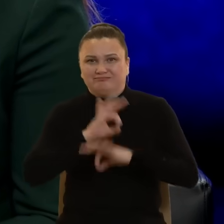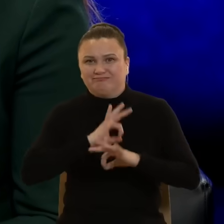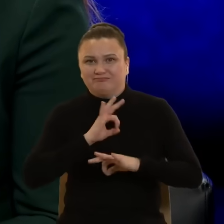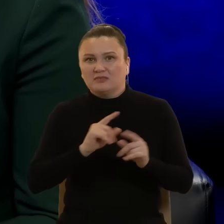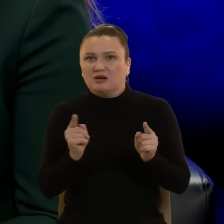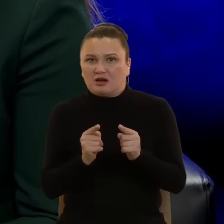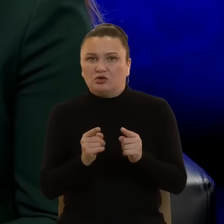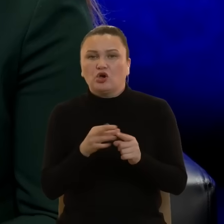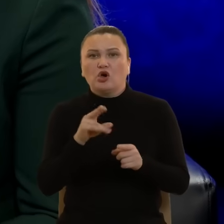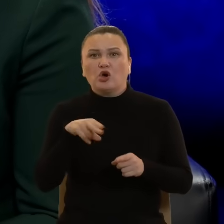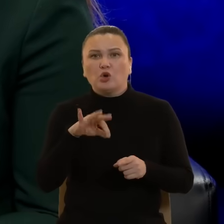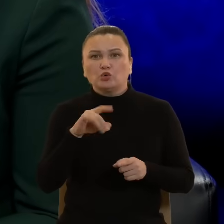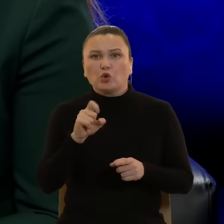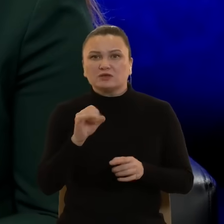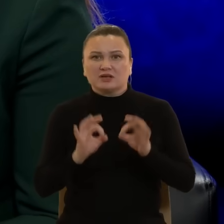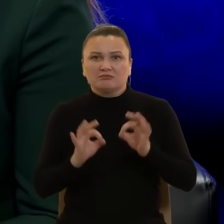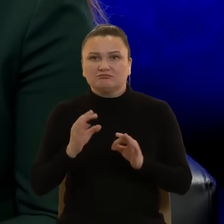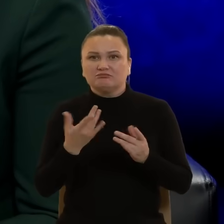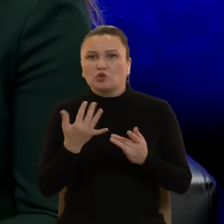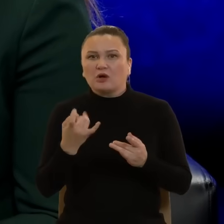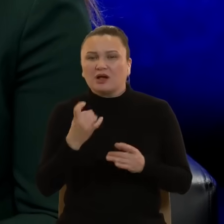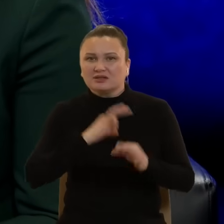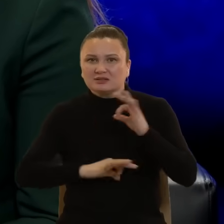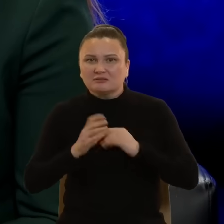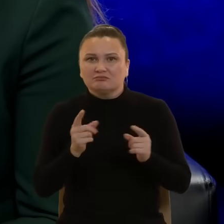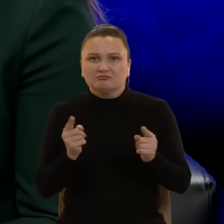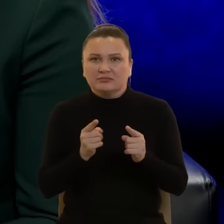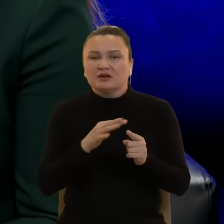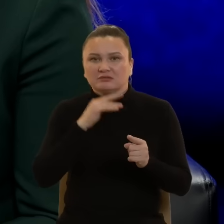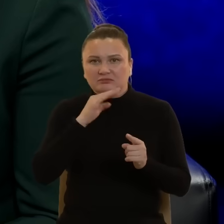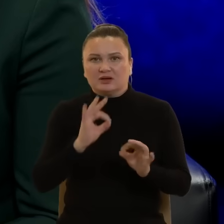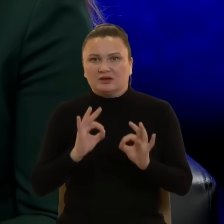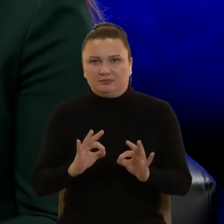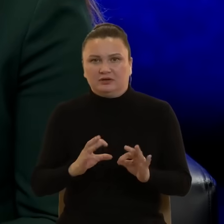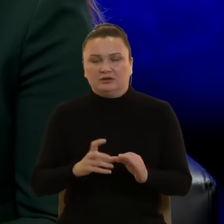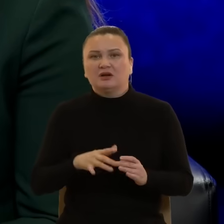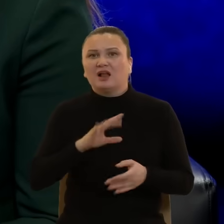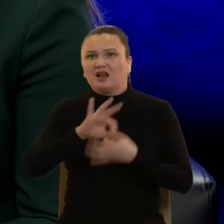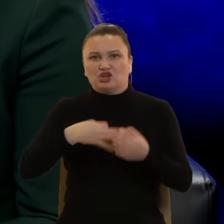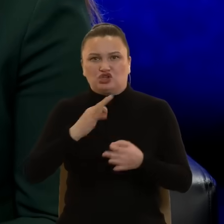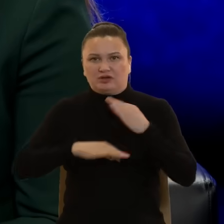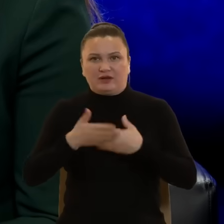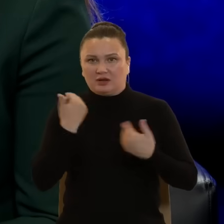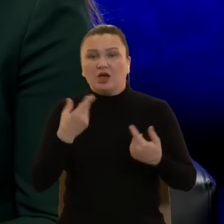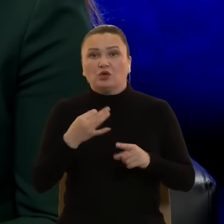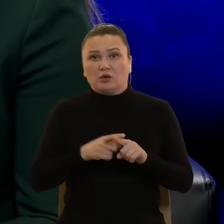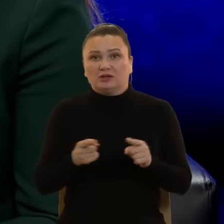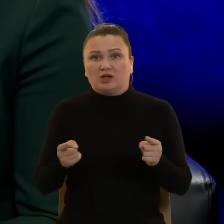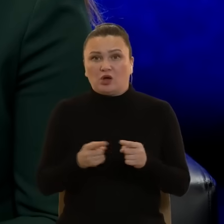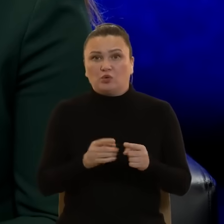режиму дозирования, то есть доза, кратность, длительность приема, то в абсолютном большинстве случаев эти короткие